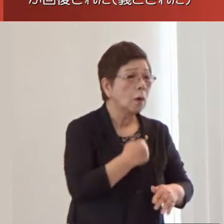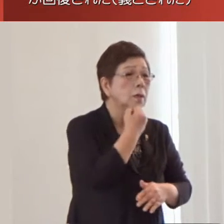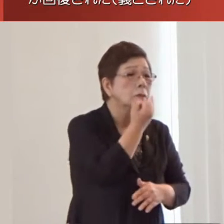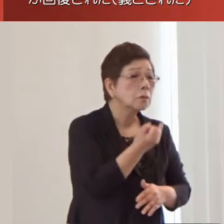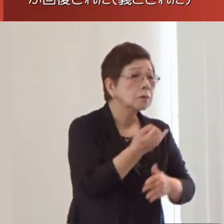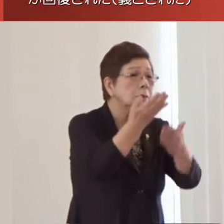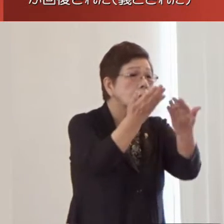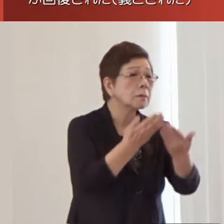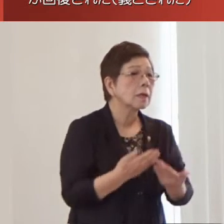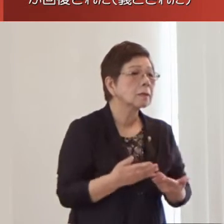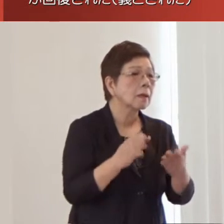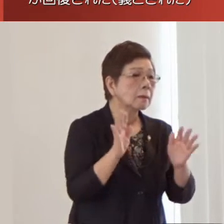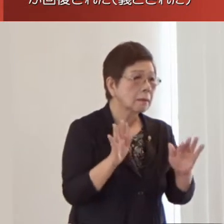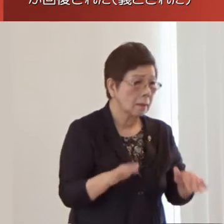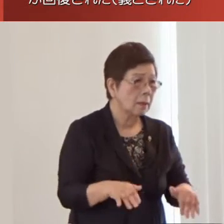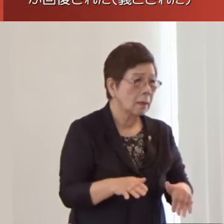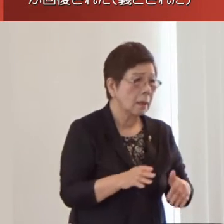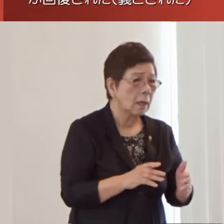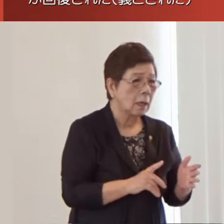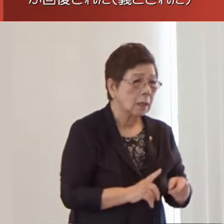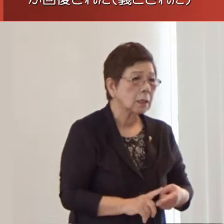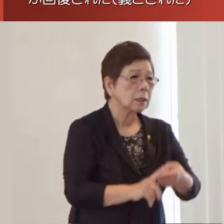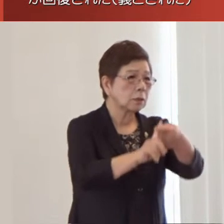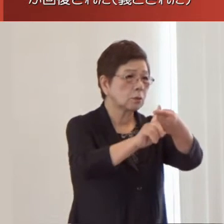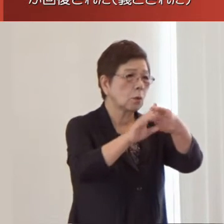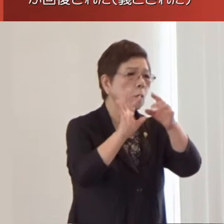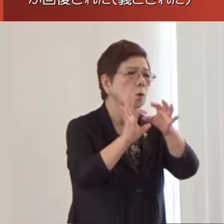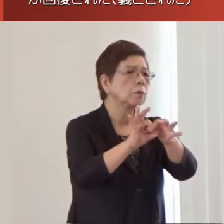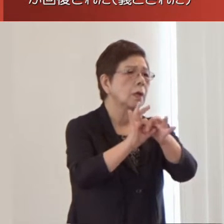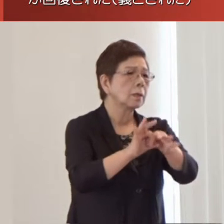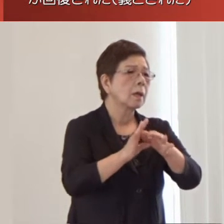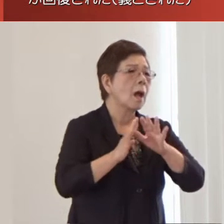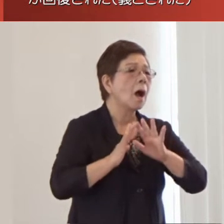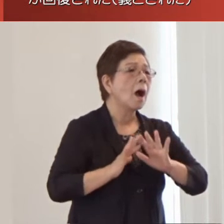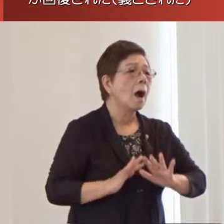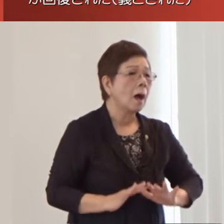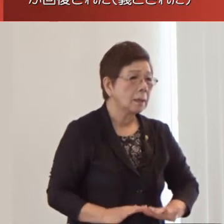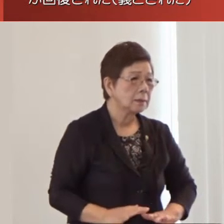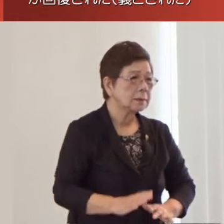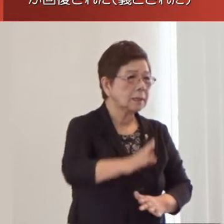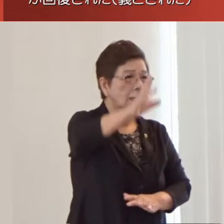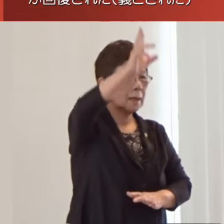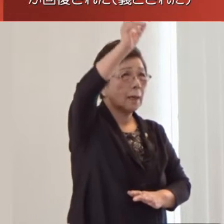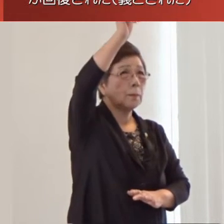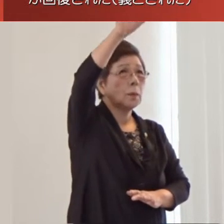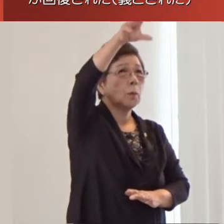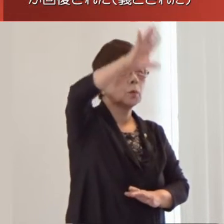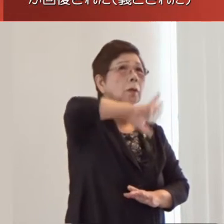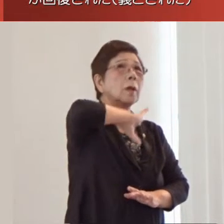ストを信じる人の罪は全て許されています。安心して神様のもとに行ってください。